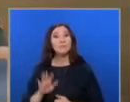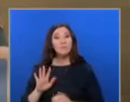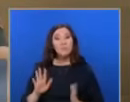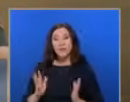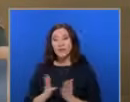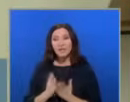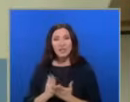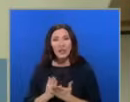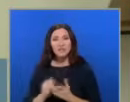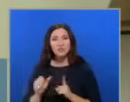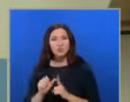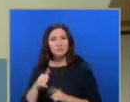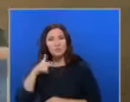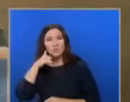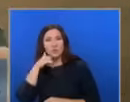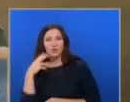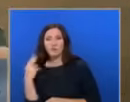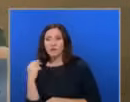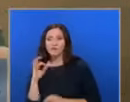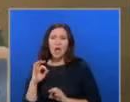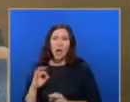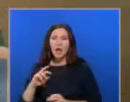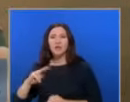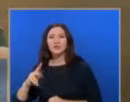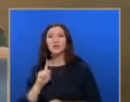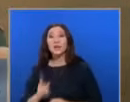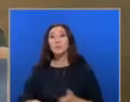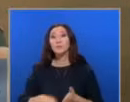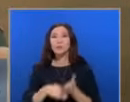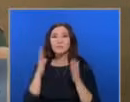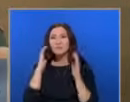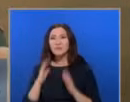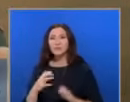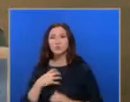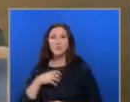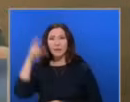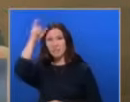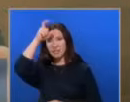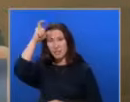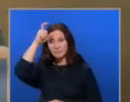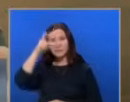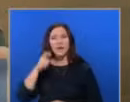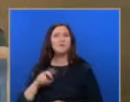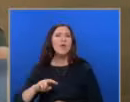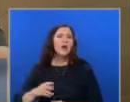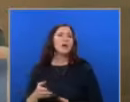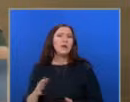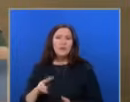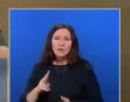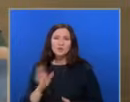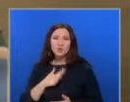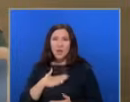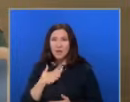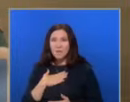19 юни ми се обаждат и ми казват така или иначе, трябва да подкрепите правителство с ГЕРБ и ДПС, иначе ще